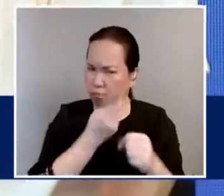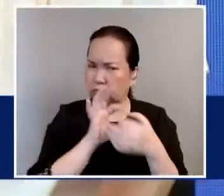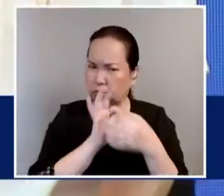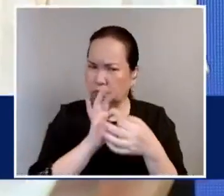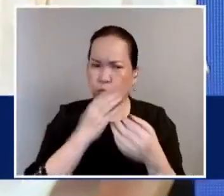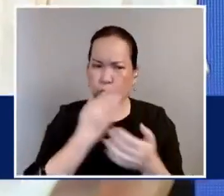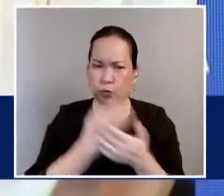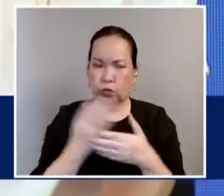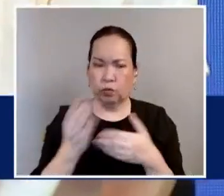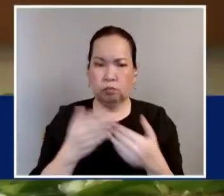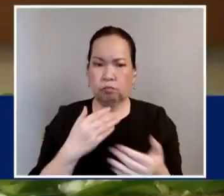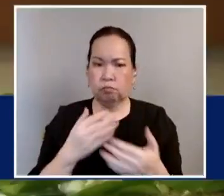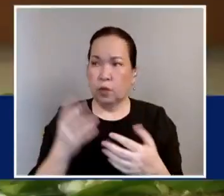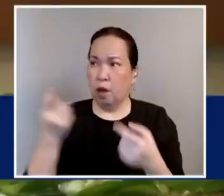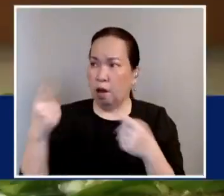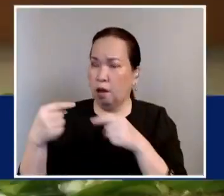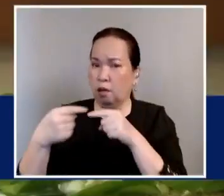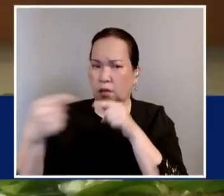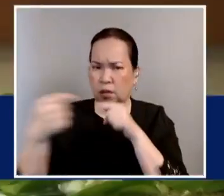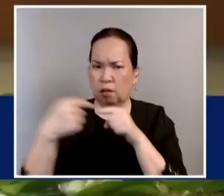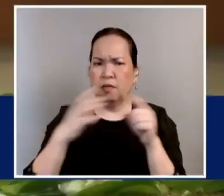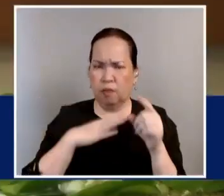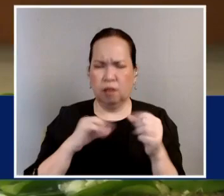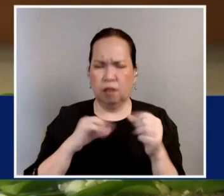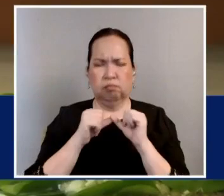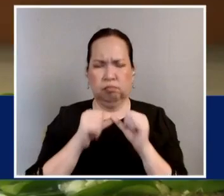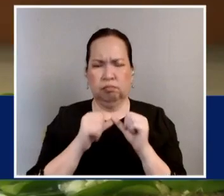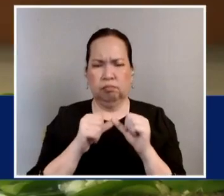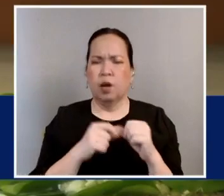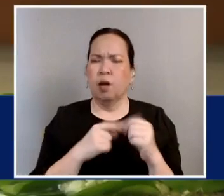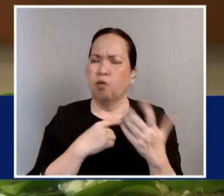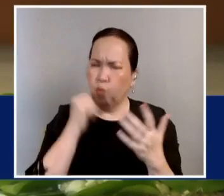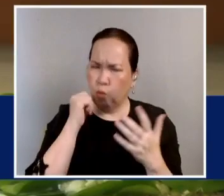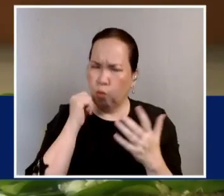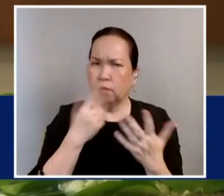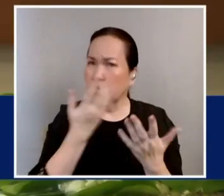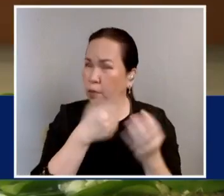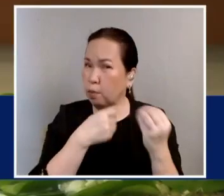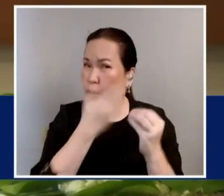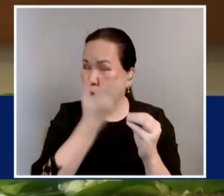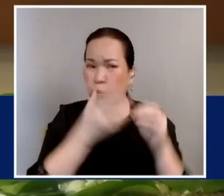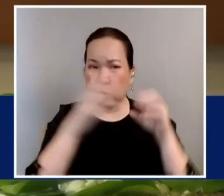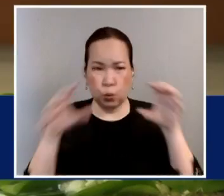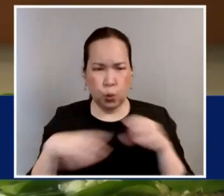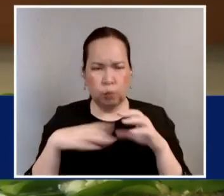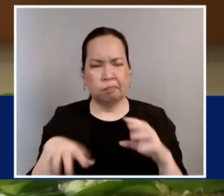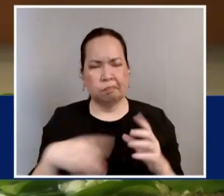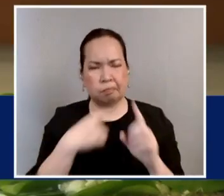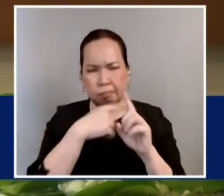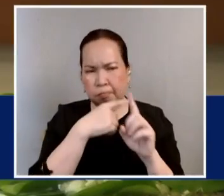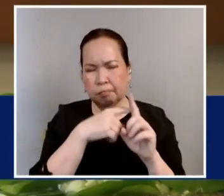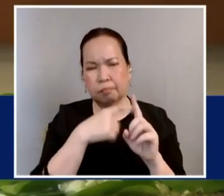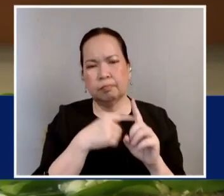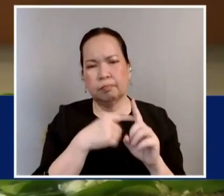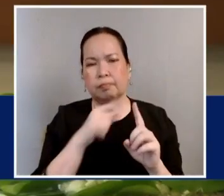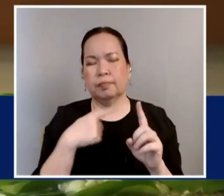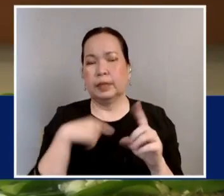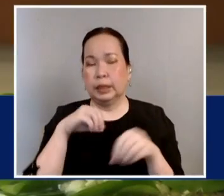mga pagkakaiba man sila. I have nothing but good things to say about the work that she has done in the Department of